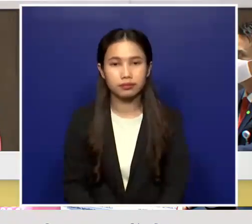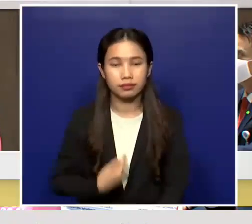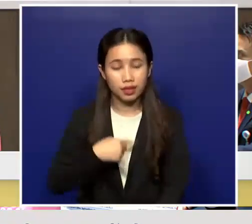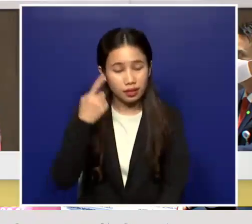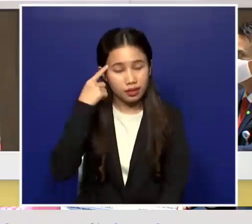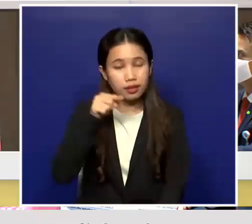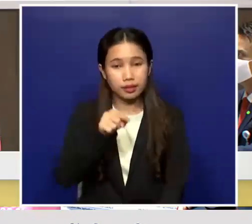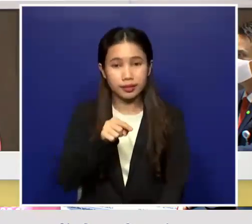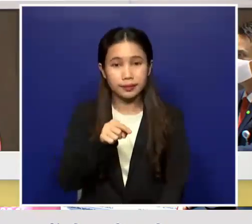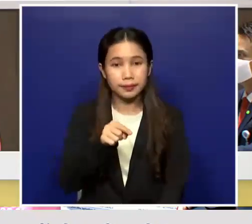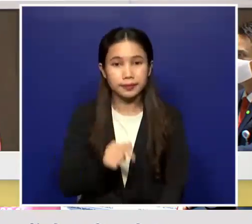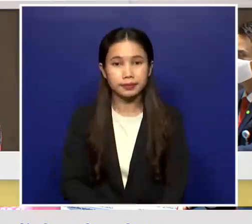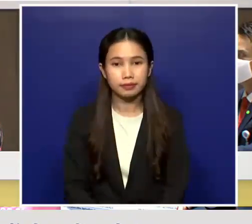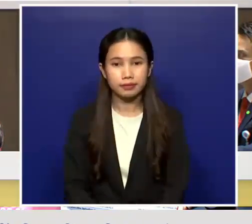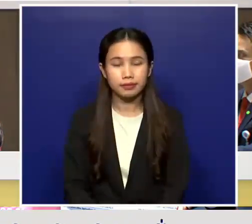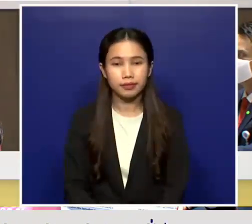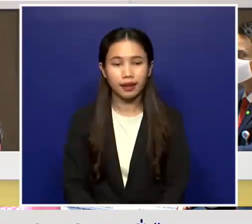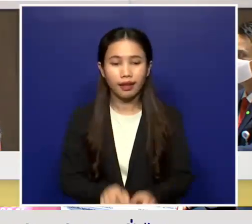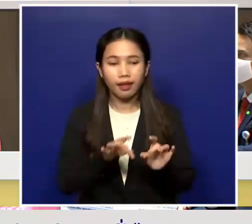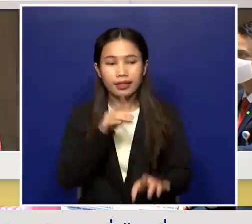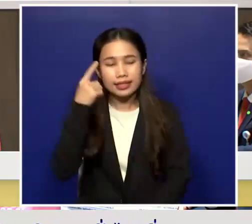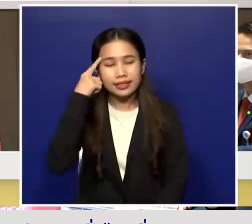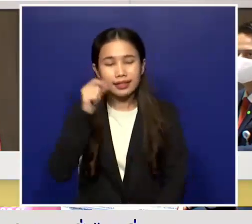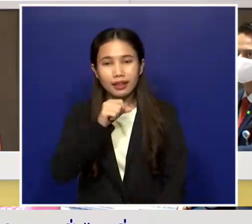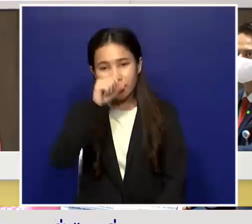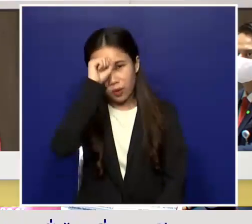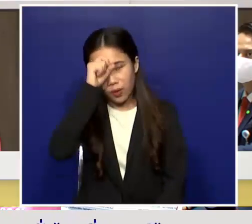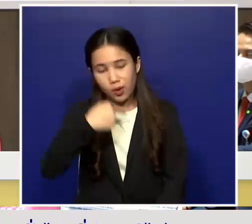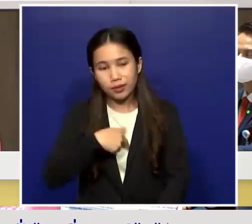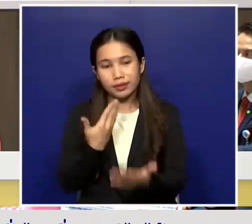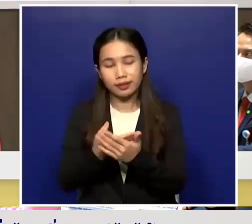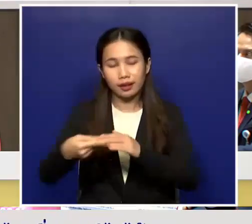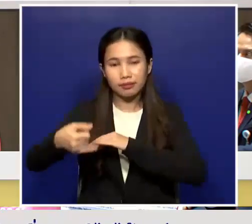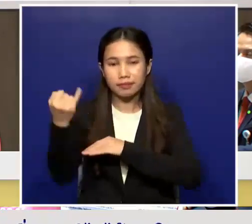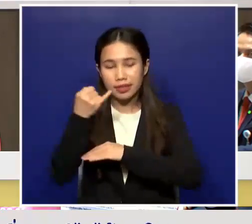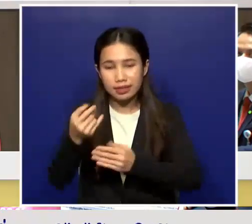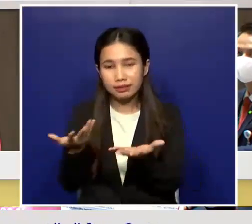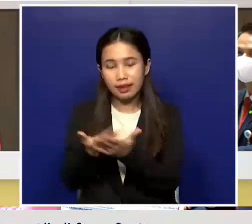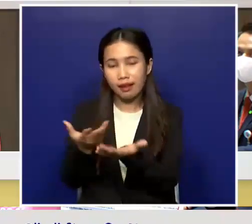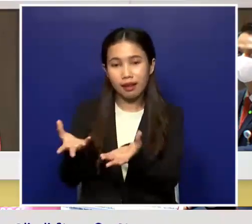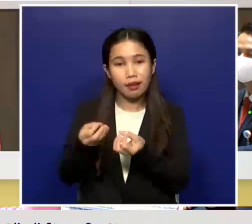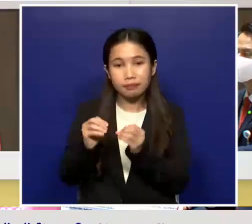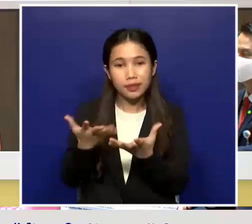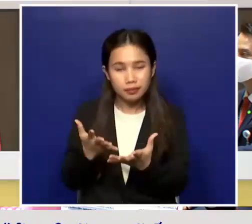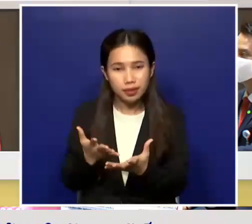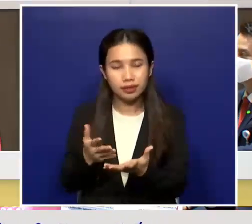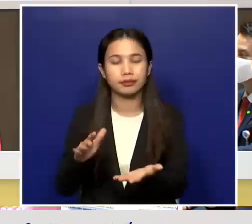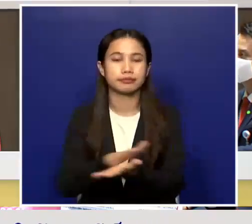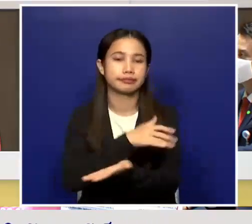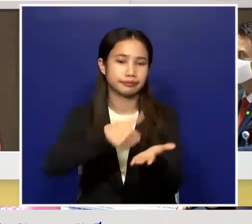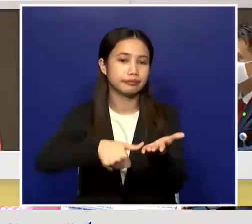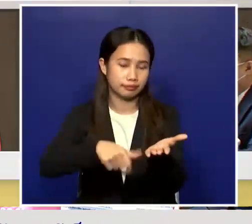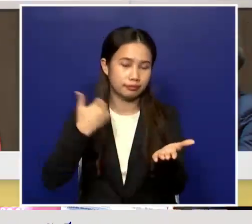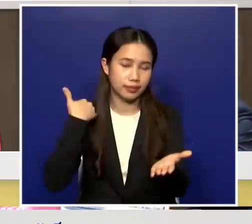าเฮ้ยแก้งโง่หรือว่าเงินชั่วๆเนี่ยไม่รับนี่ไงไม่รับเงินชั่วนี่ไงใบเสร็จที่1ออกมาแล้ว